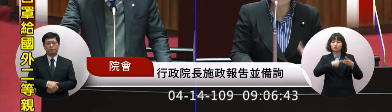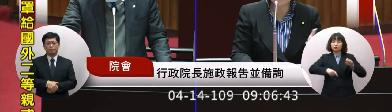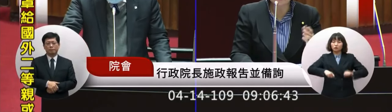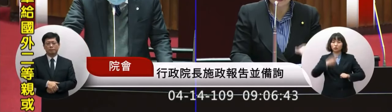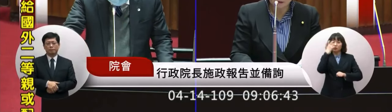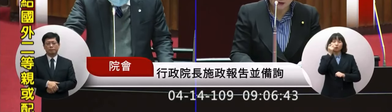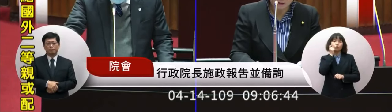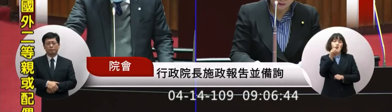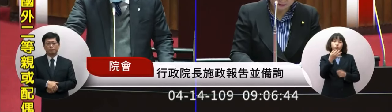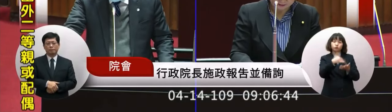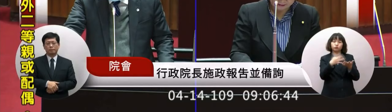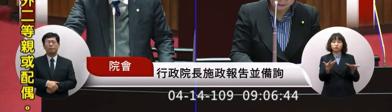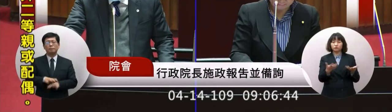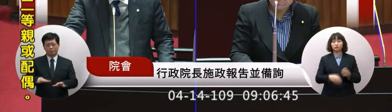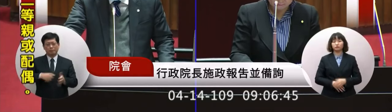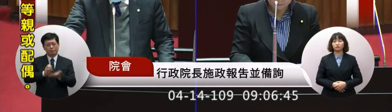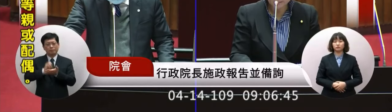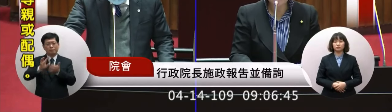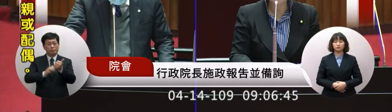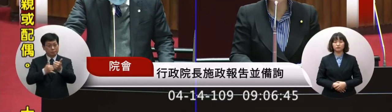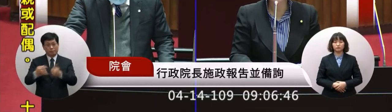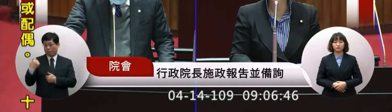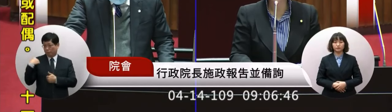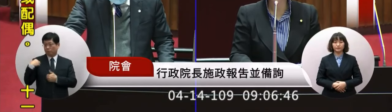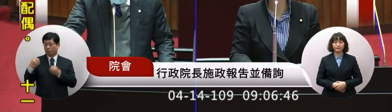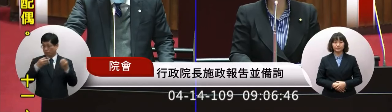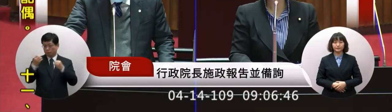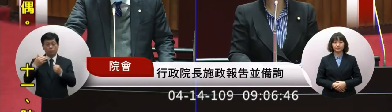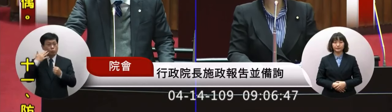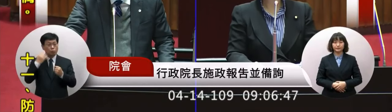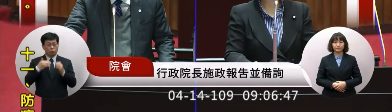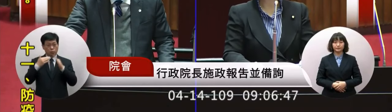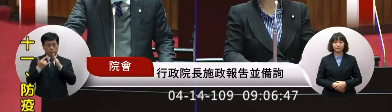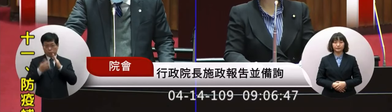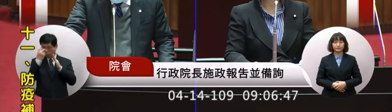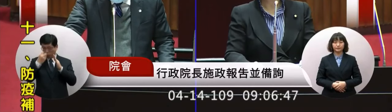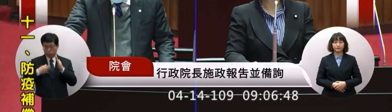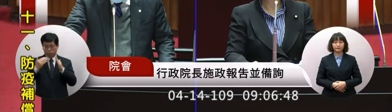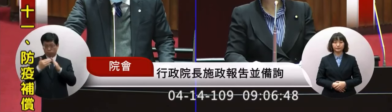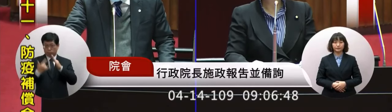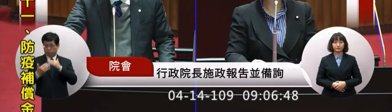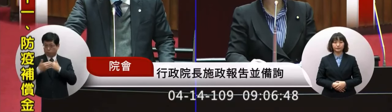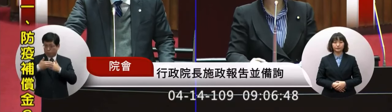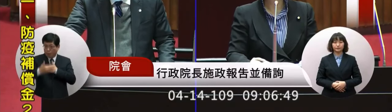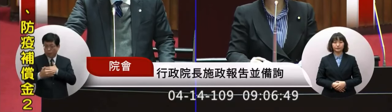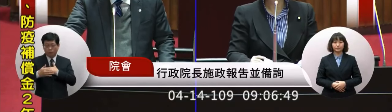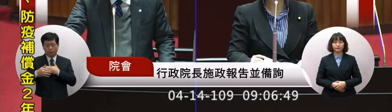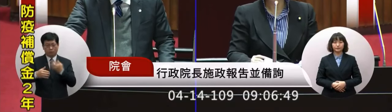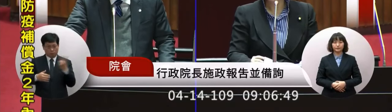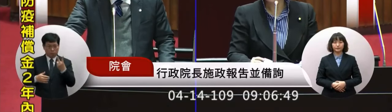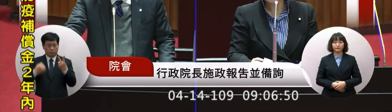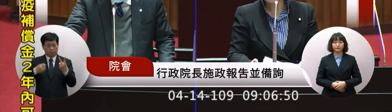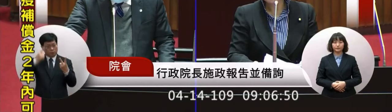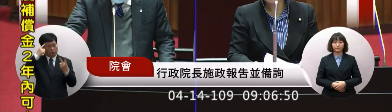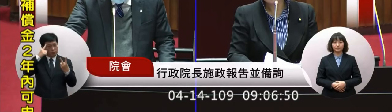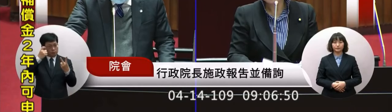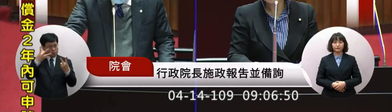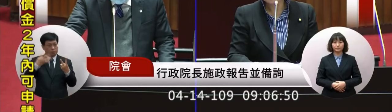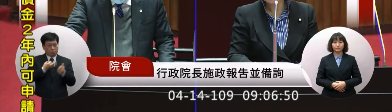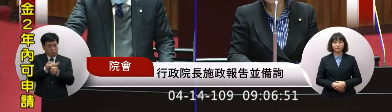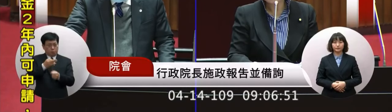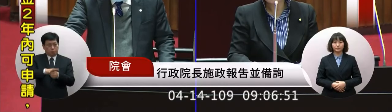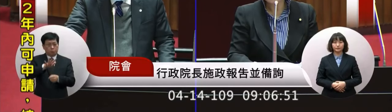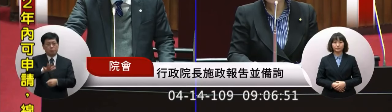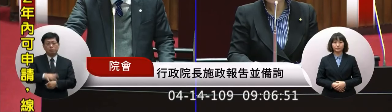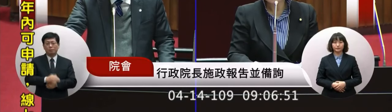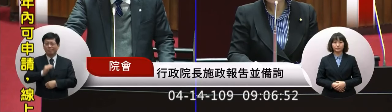呢是怎样？我刚问。 各位委员说明，我们昨天在讨论居家隔离或居家检疫者在14天的假期有补助的部